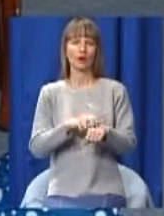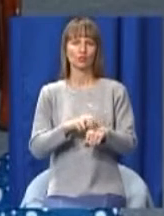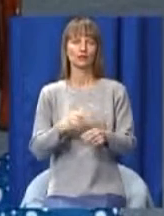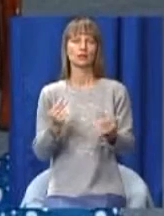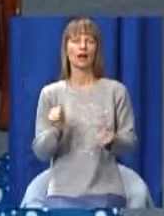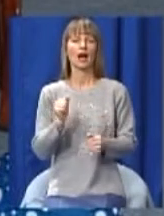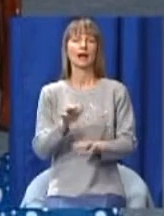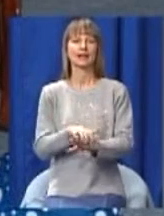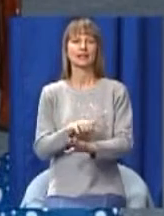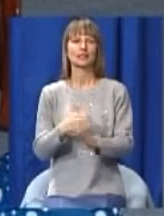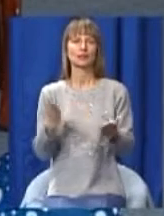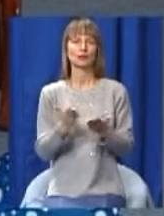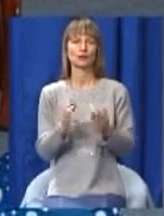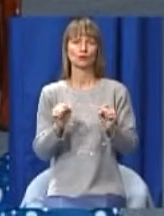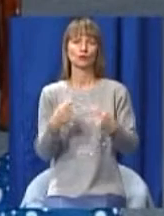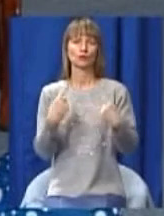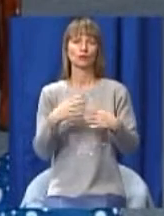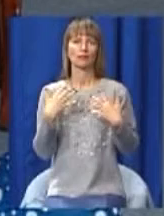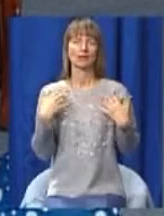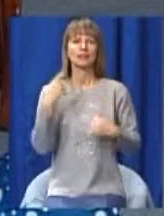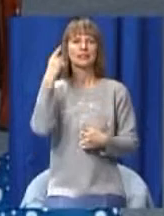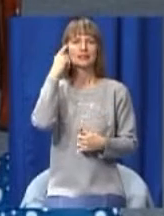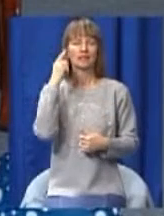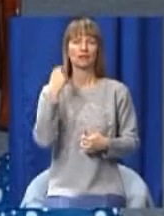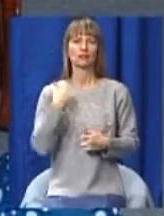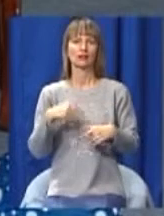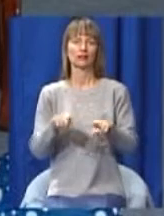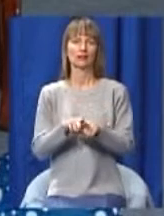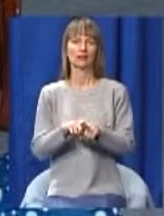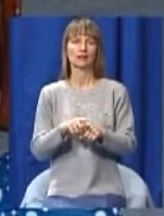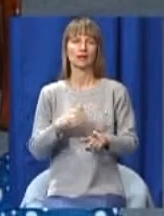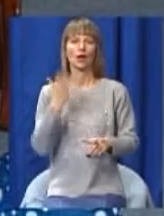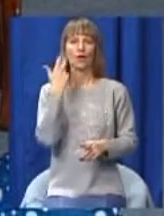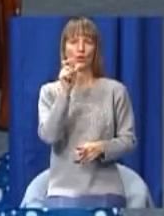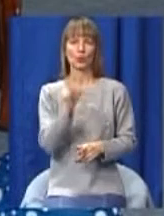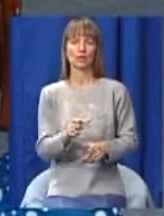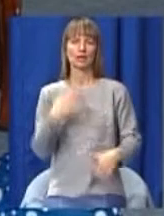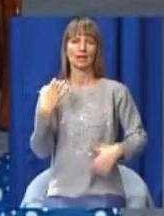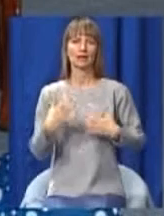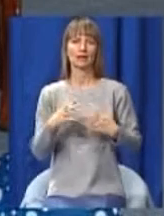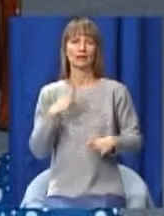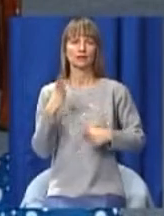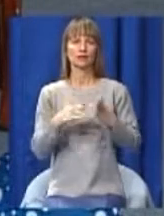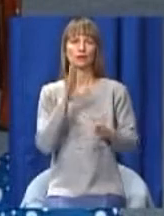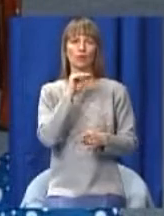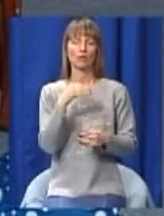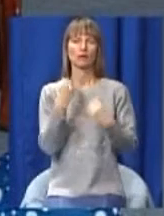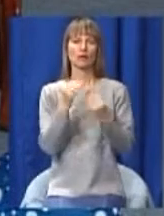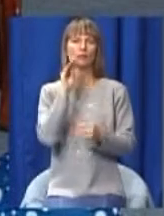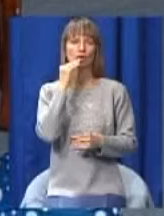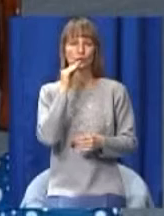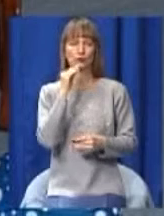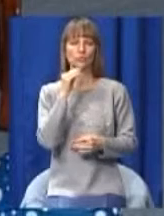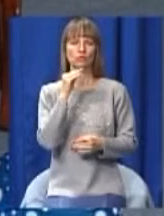А кицькам, якимось, можливо, іншим тваринам? Знаю я такі дресури, ну, коли людина дресирує там песика, вона дає якусь там печенюшку